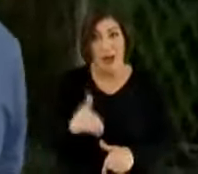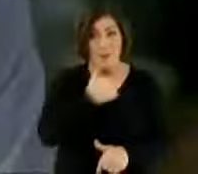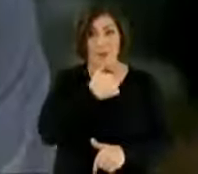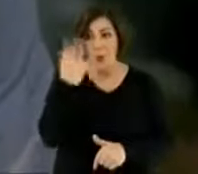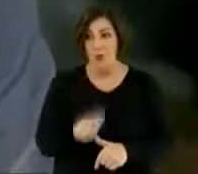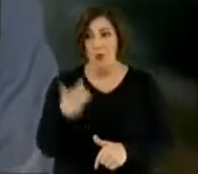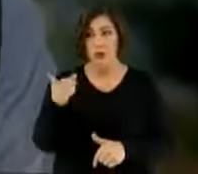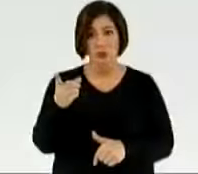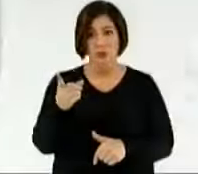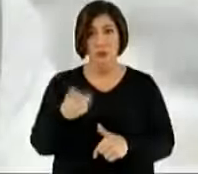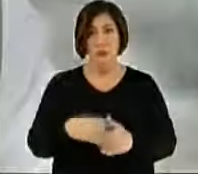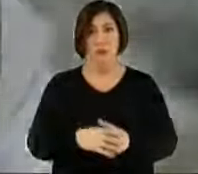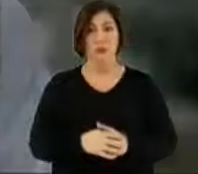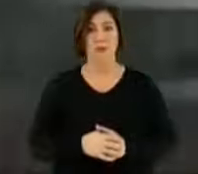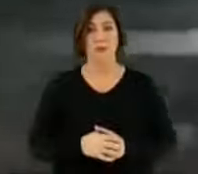baban oldum?